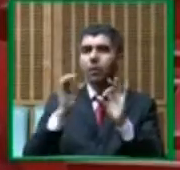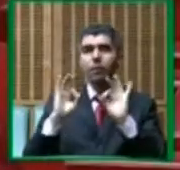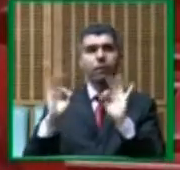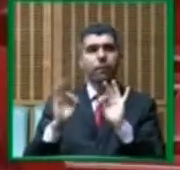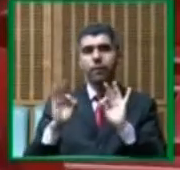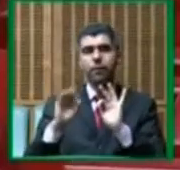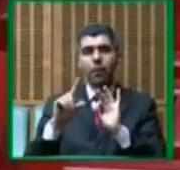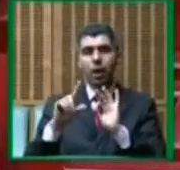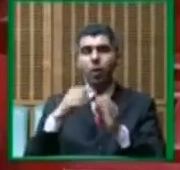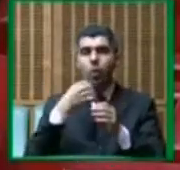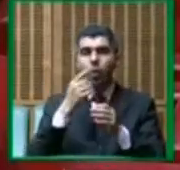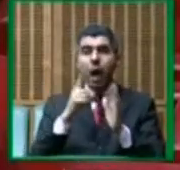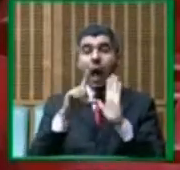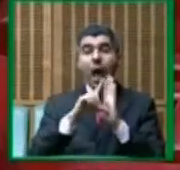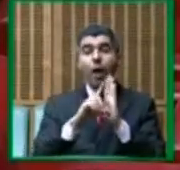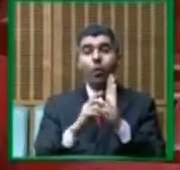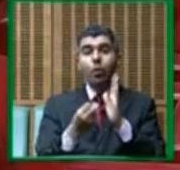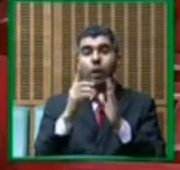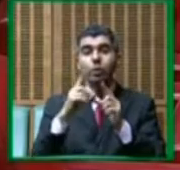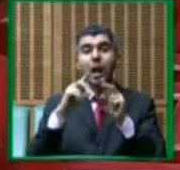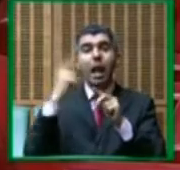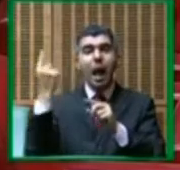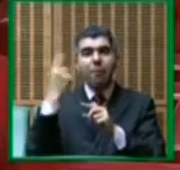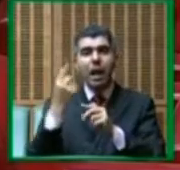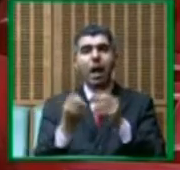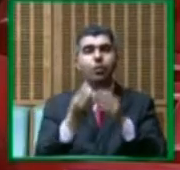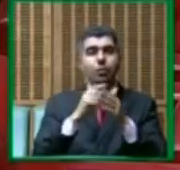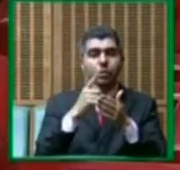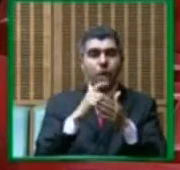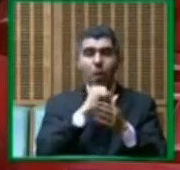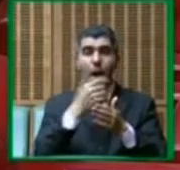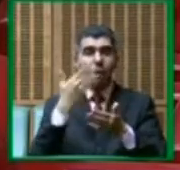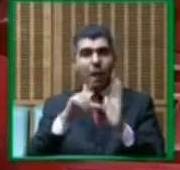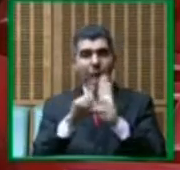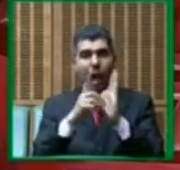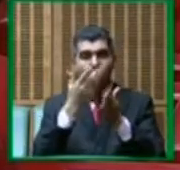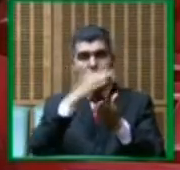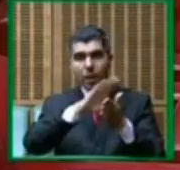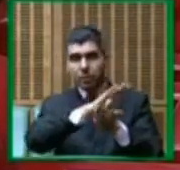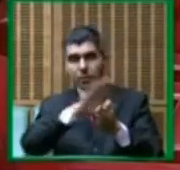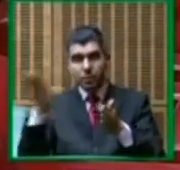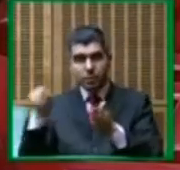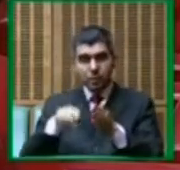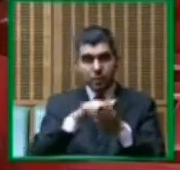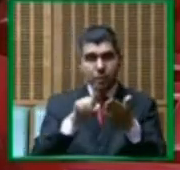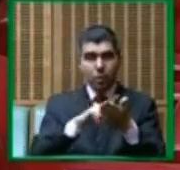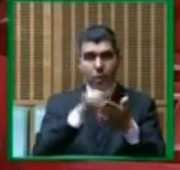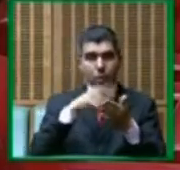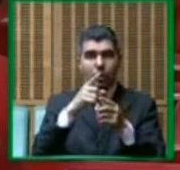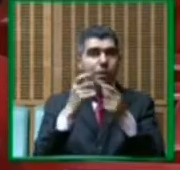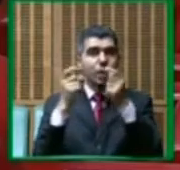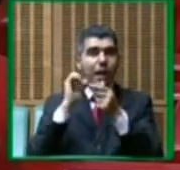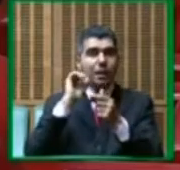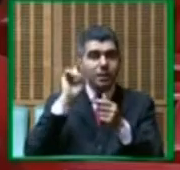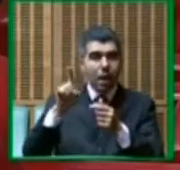المغرب. ولا شنو وصلنا ليه؟ وصلنا في غياب هذا القانون وهذه التعريفة الأثمنة المطبقة من طرف شركة